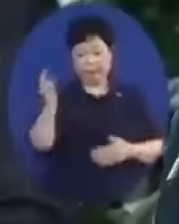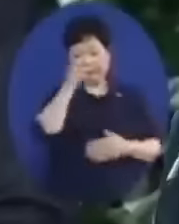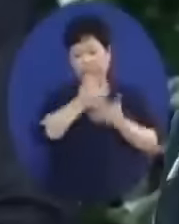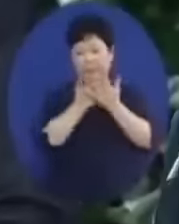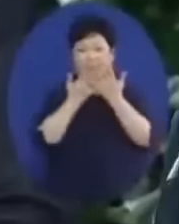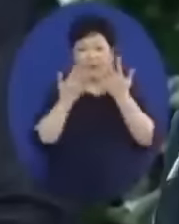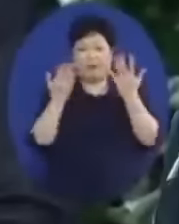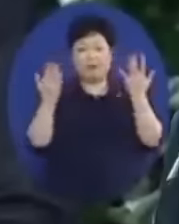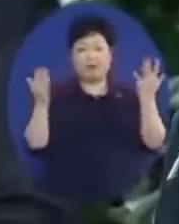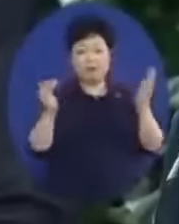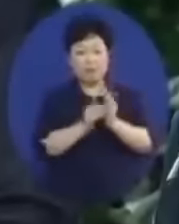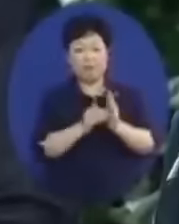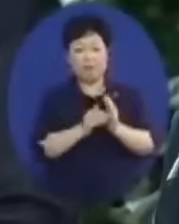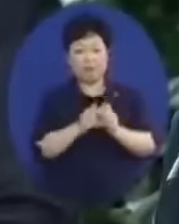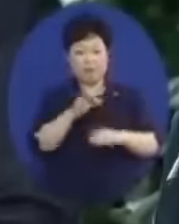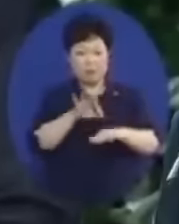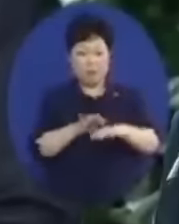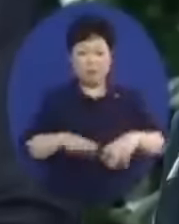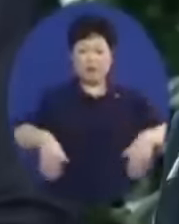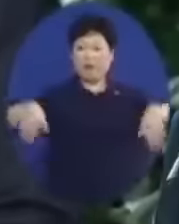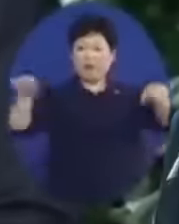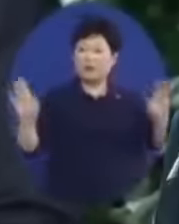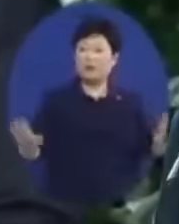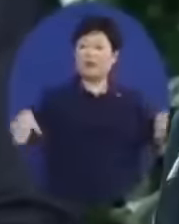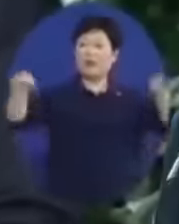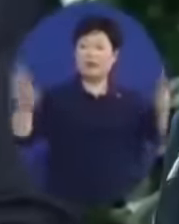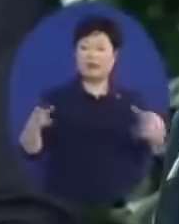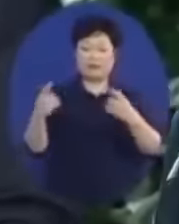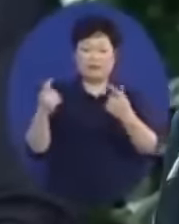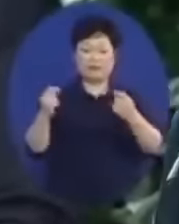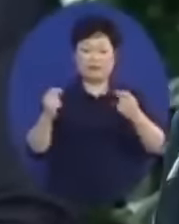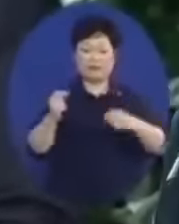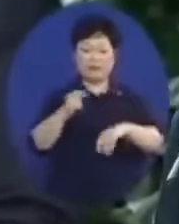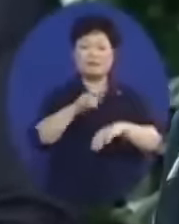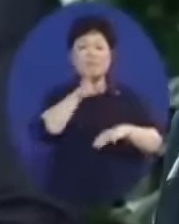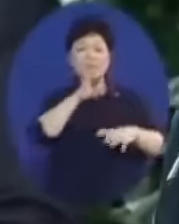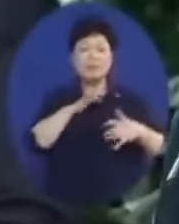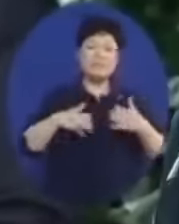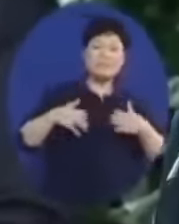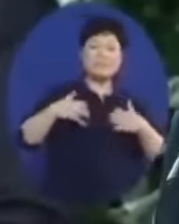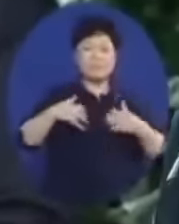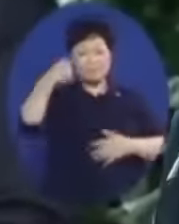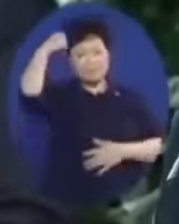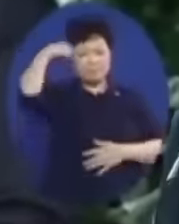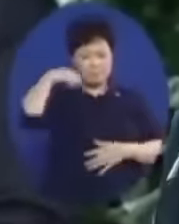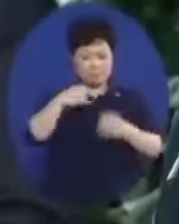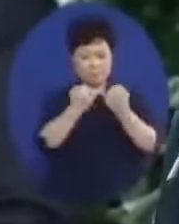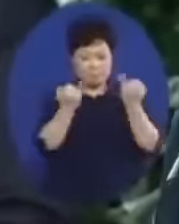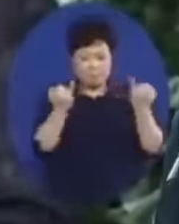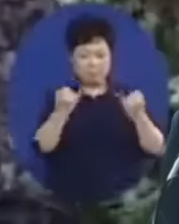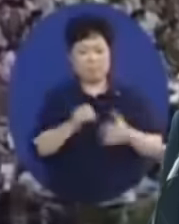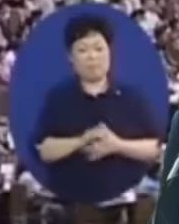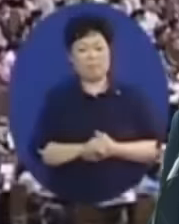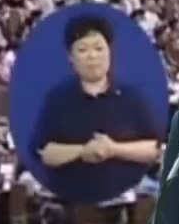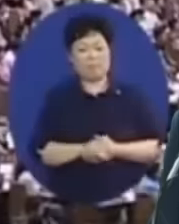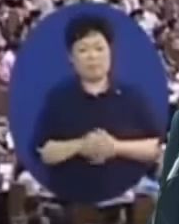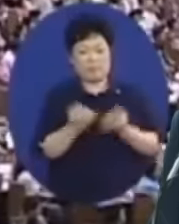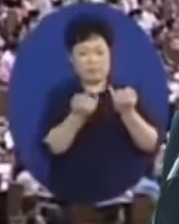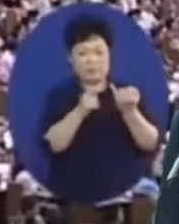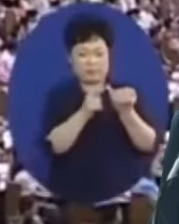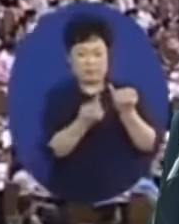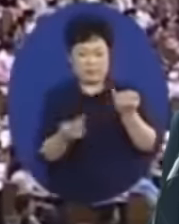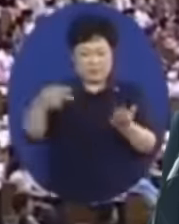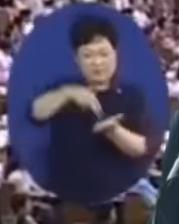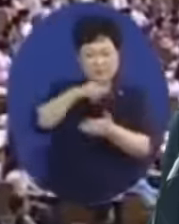시작한 것입니다. 몸이 날아갈 듯이 가벼워지고 기뻐지는 것을 느꼈다고 했던 것입니다. 그녀는 그 자리에서